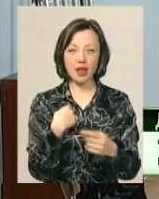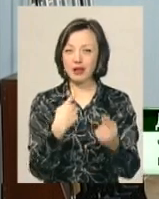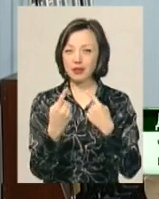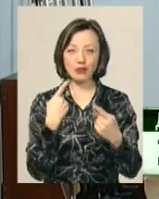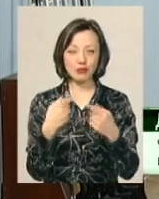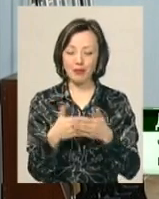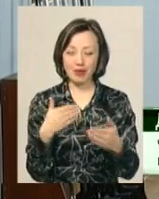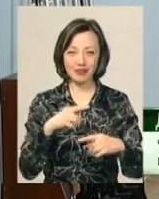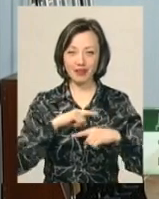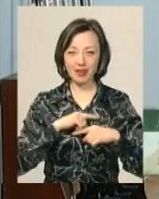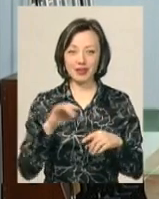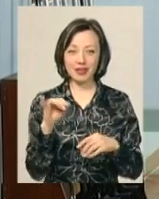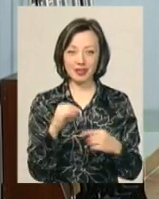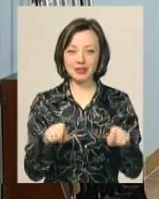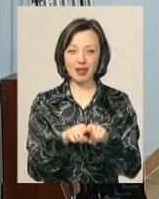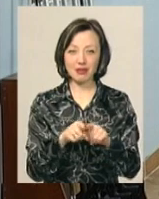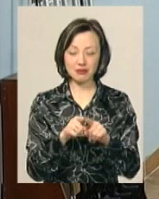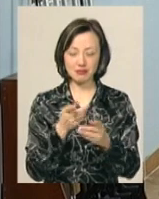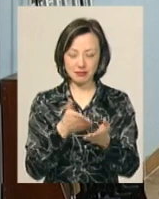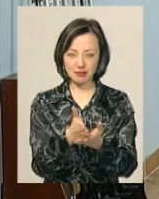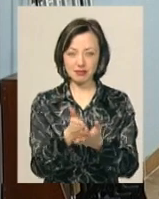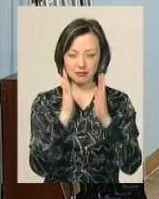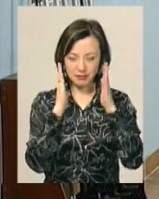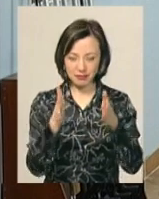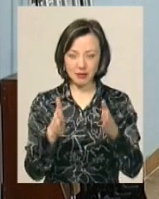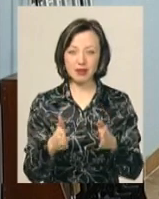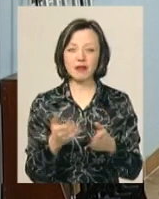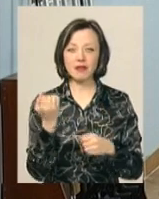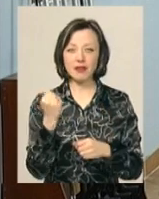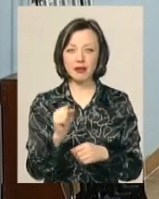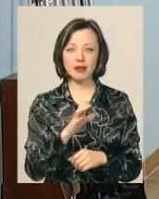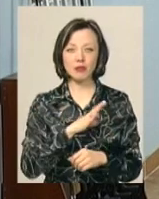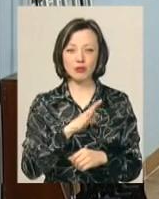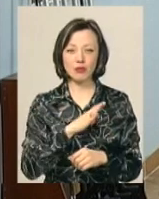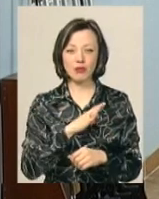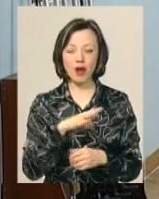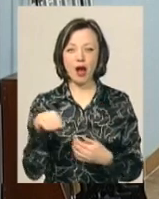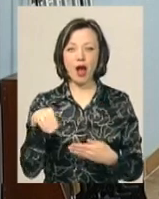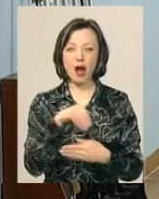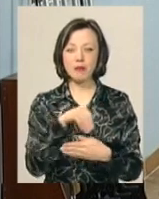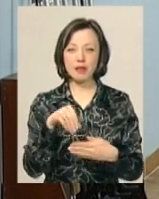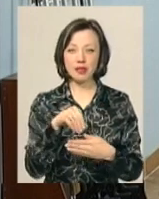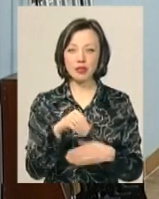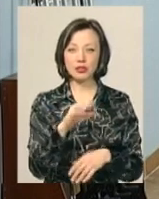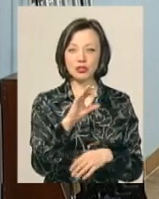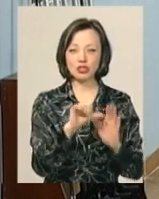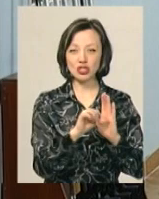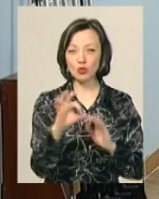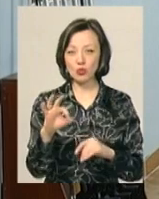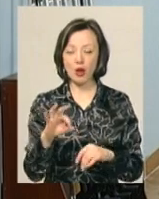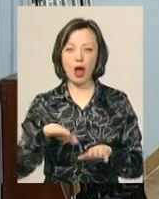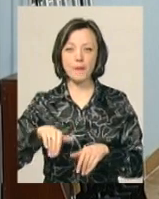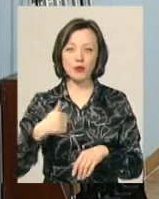розмовляв. Ну і так і налаштувався. Спочатку я виграв, був в армянина 6-0, а